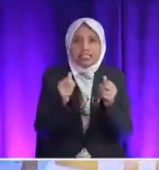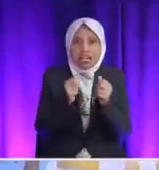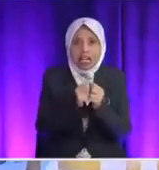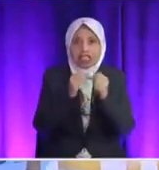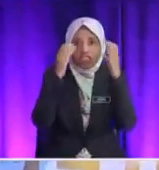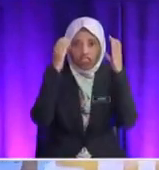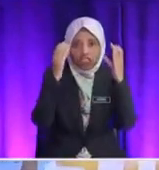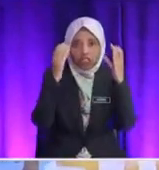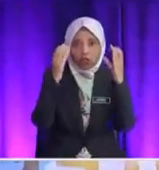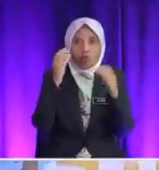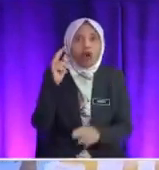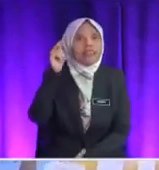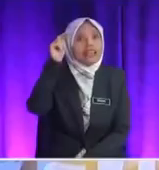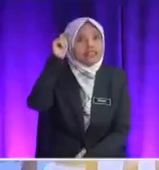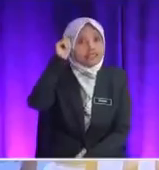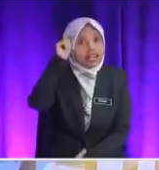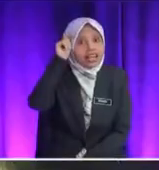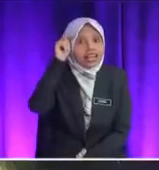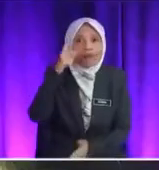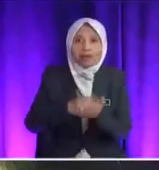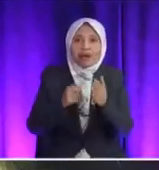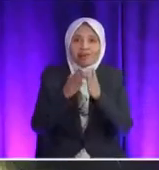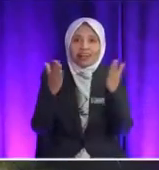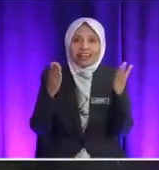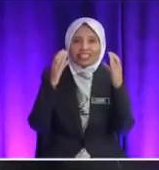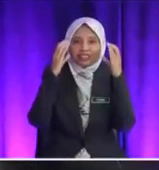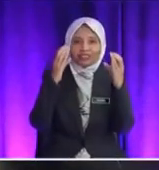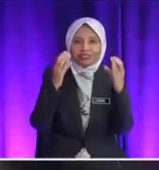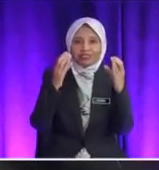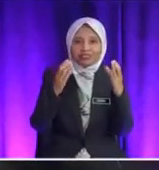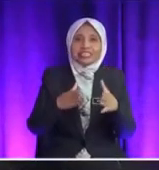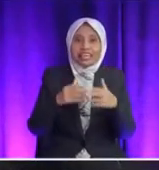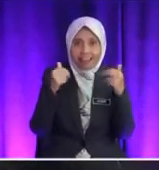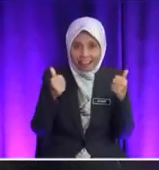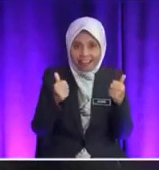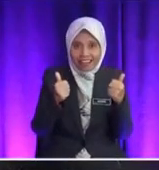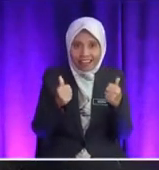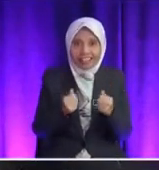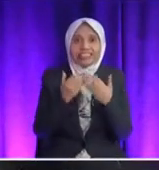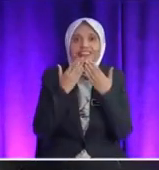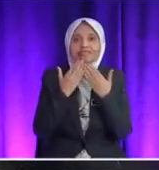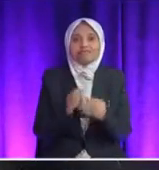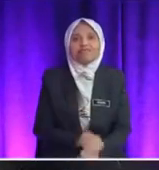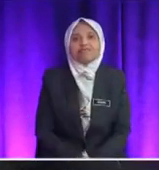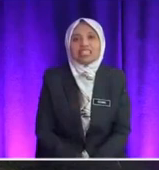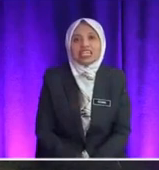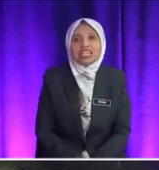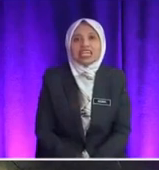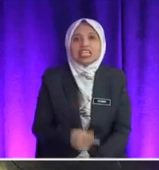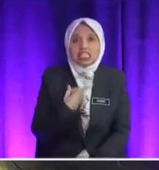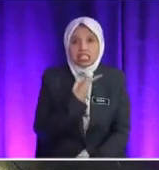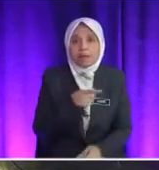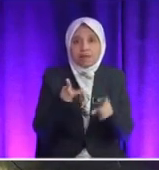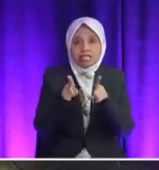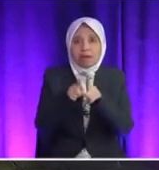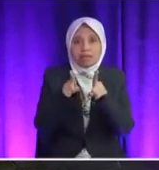SMK Santo sekampuh PR apa kabar Cikgu Shaykh Abdullah Shibuya Alhamdulillah Hai kita